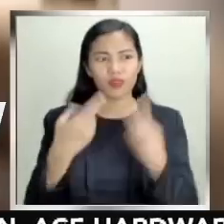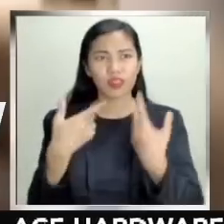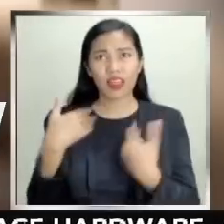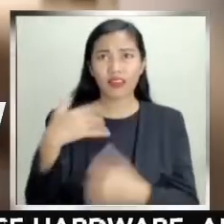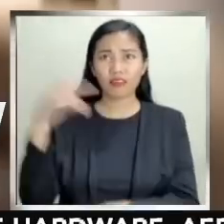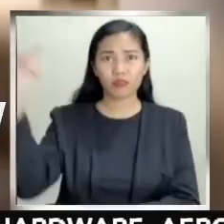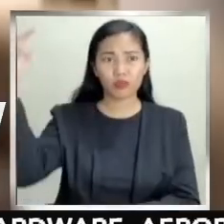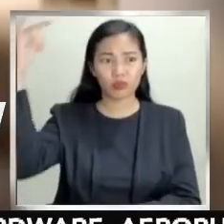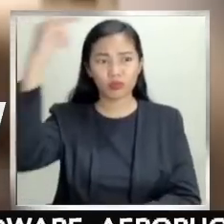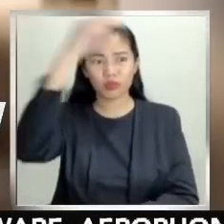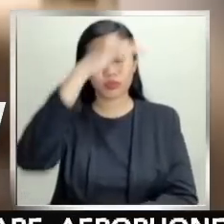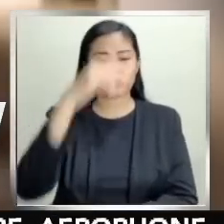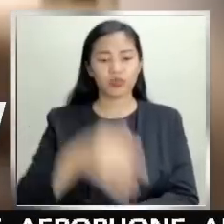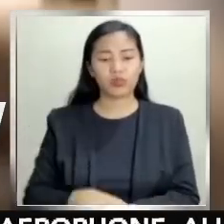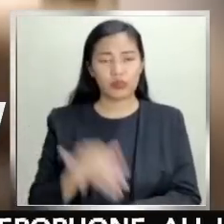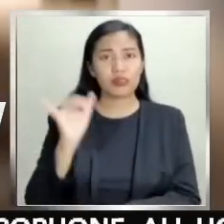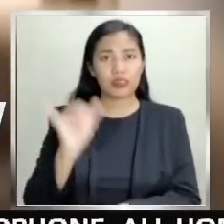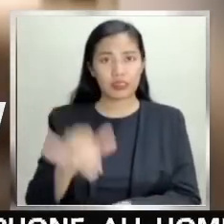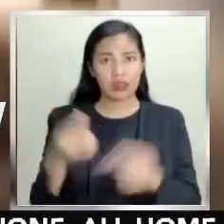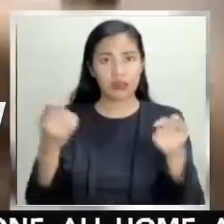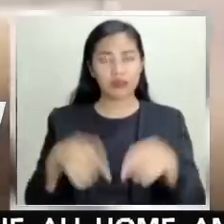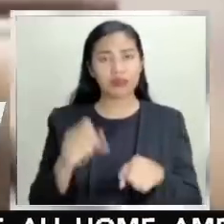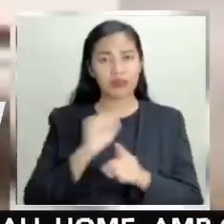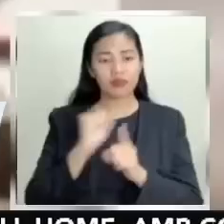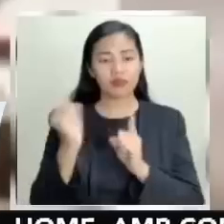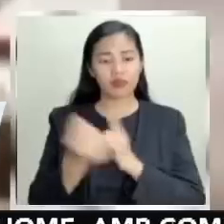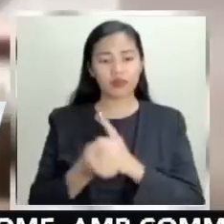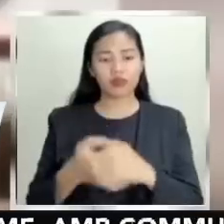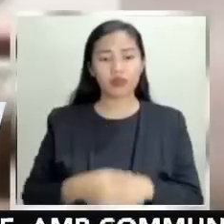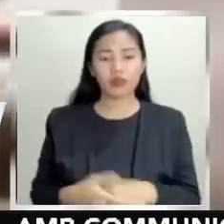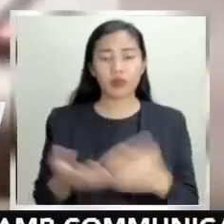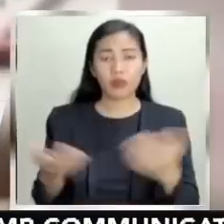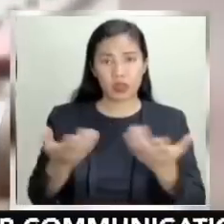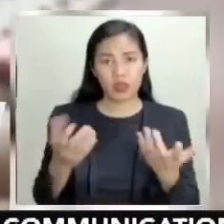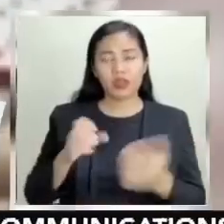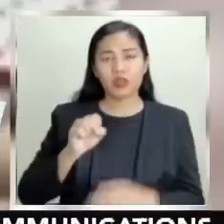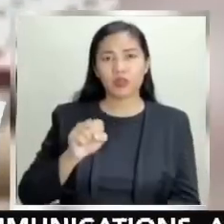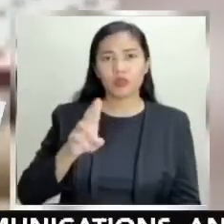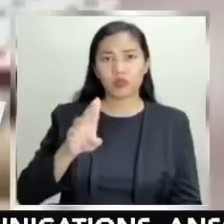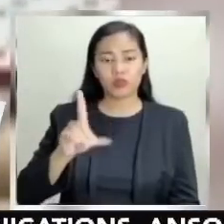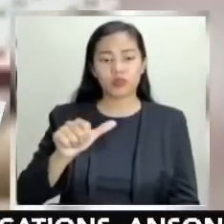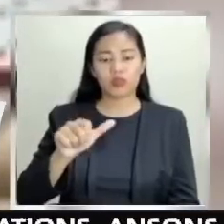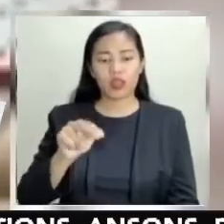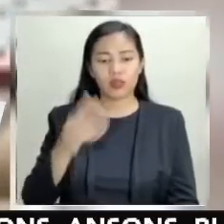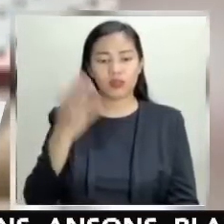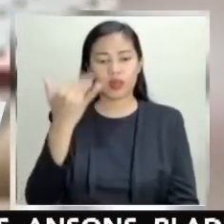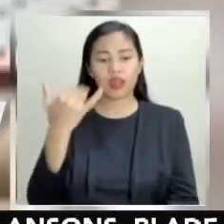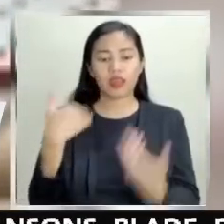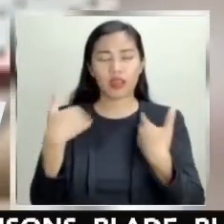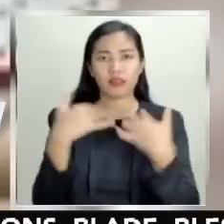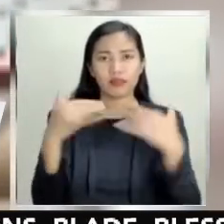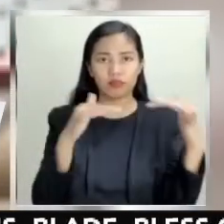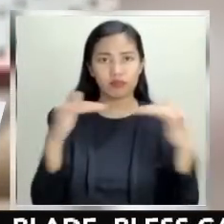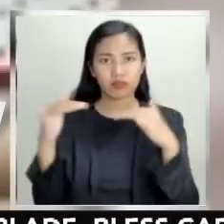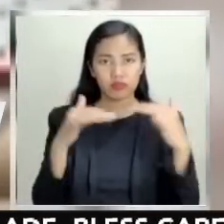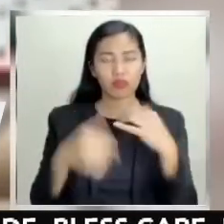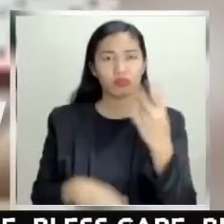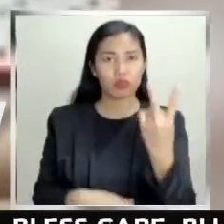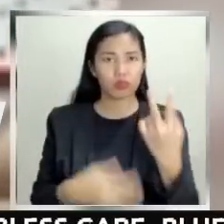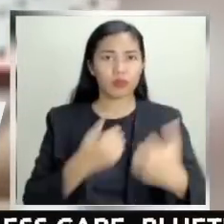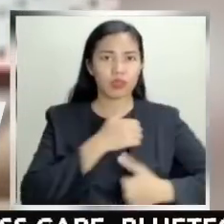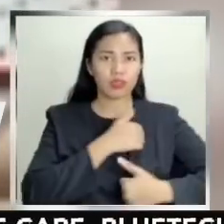Yan ang sitwasyon sa Khartoum, kabisera ng Sudan sa ikapat na araw ng gera sa pagitan ng dalawang paksyon ng kanilang militar. Kuha yan ni John